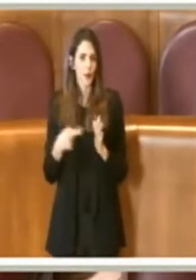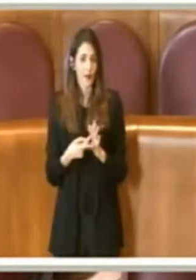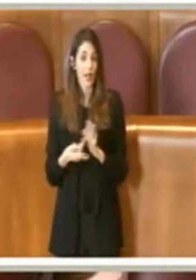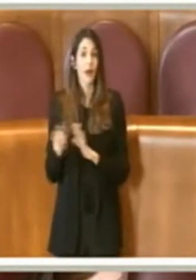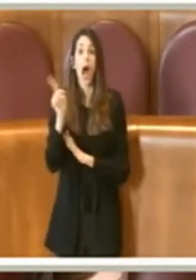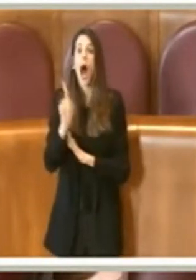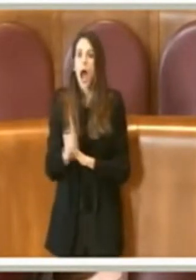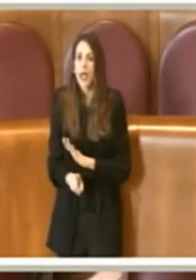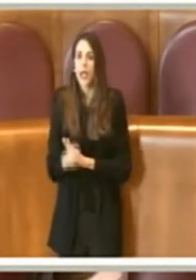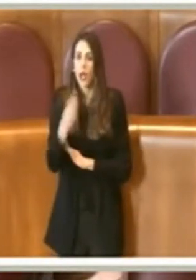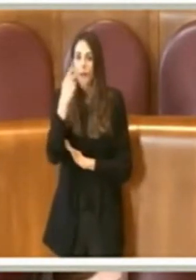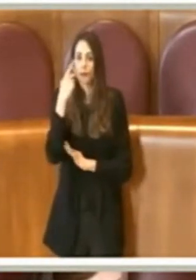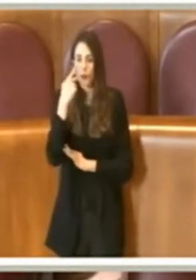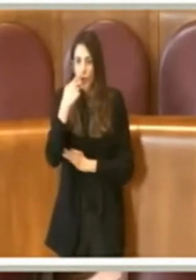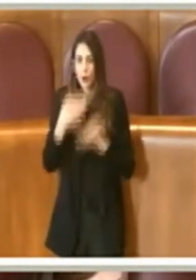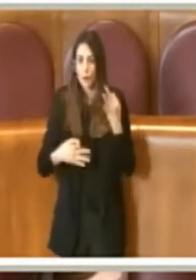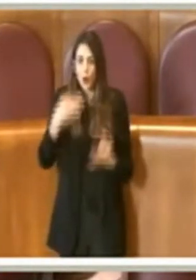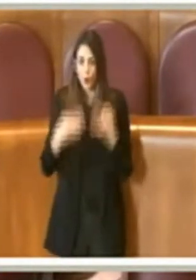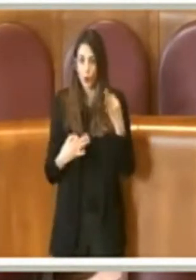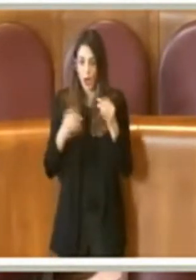ancora indagando su questa vicenda,